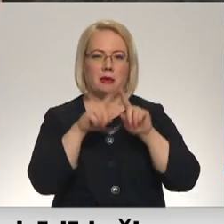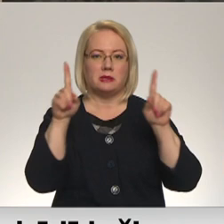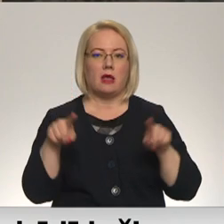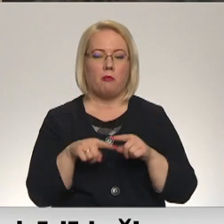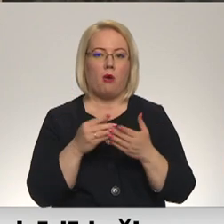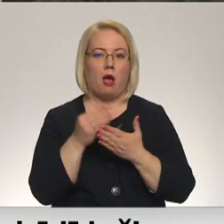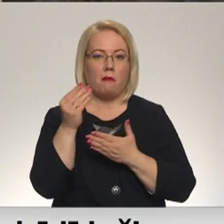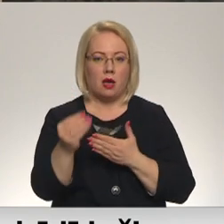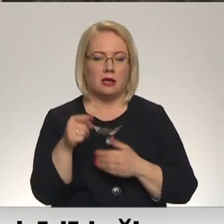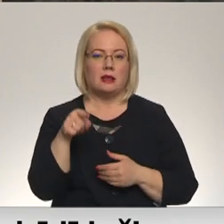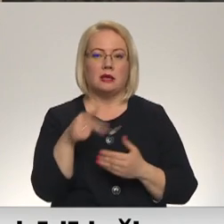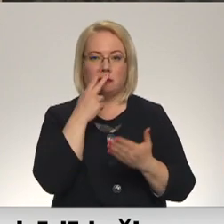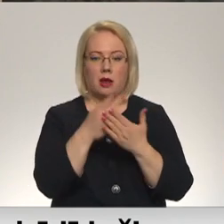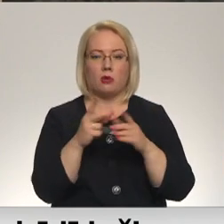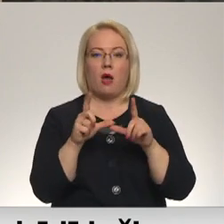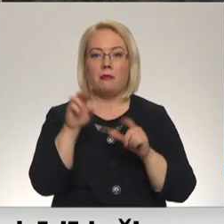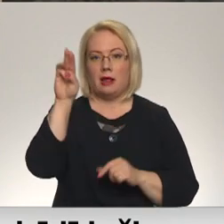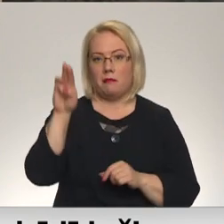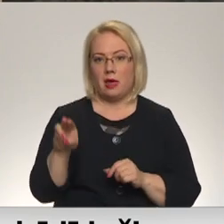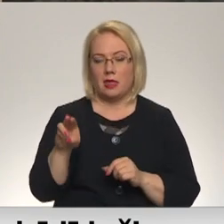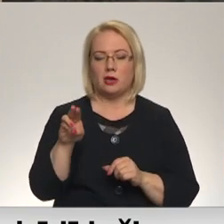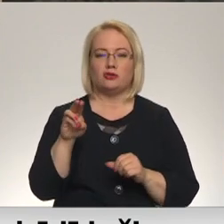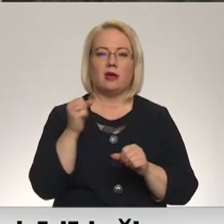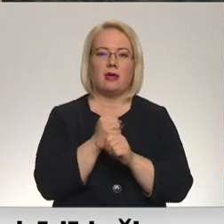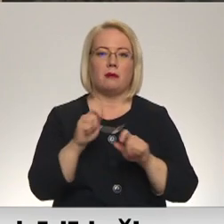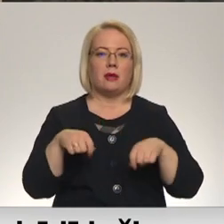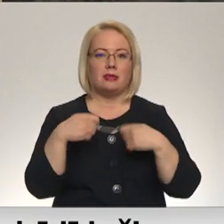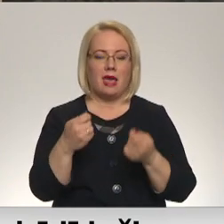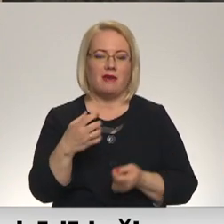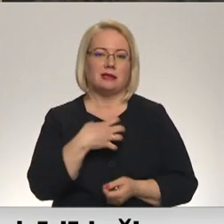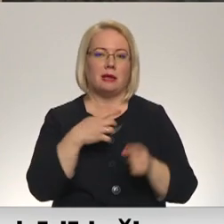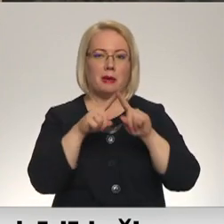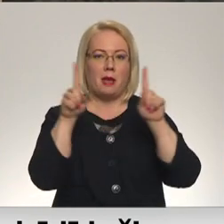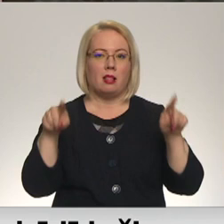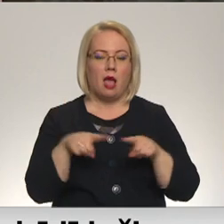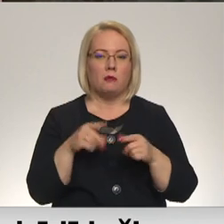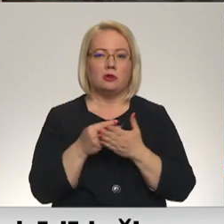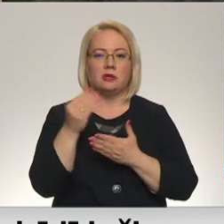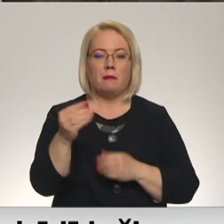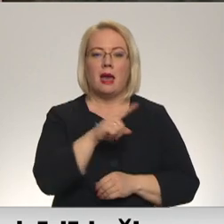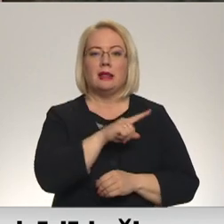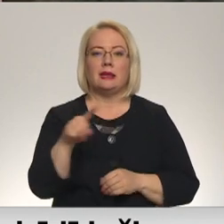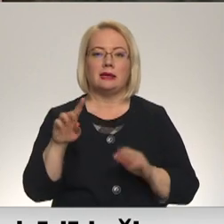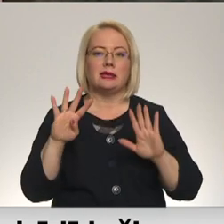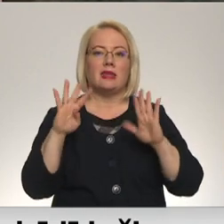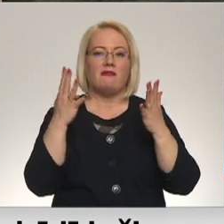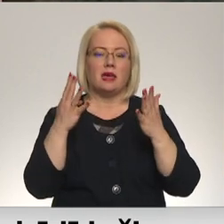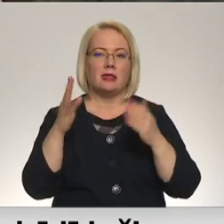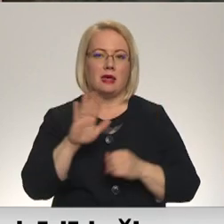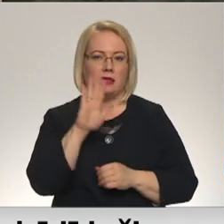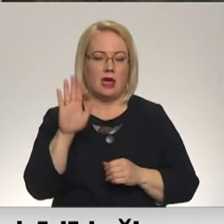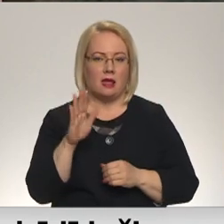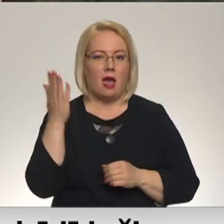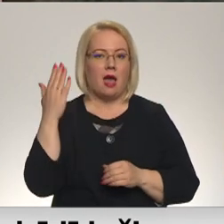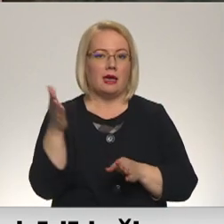apmaksā. Tās paredz, ka no aprīļa darba devēja darbinieku darba nespējas lapas apmaksās līdz 9. Slimības dienai,